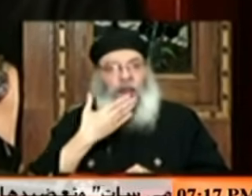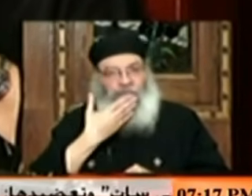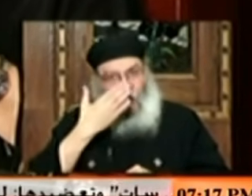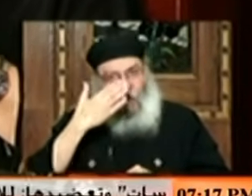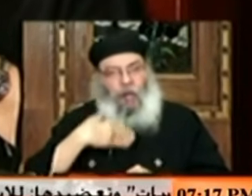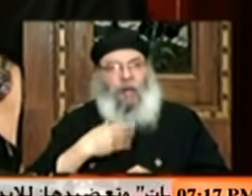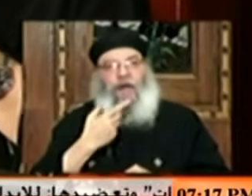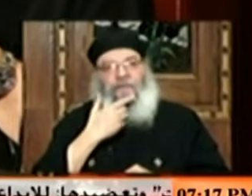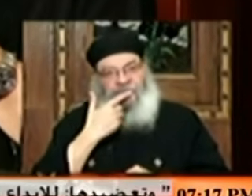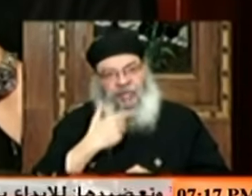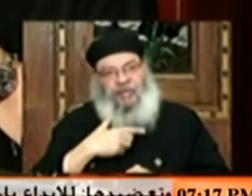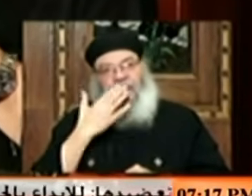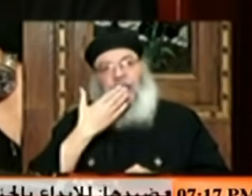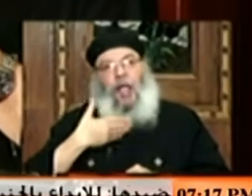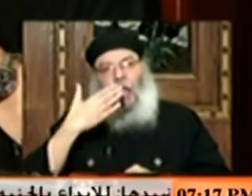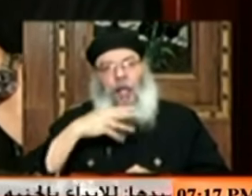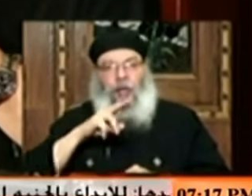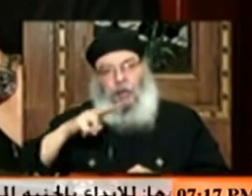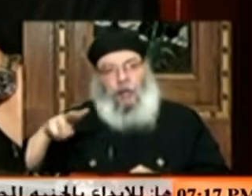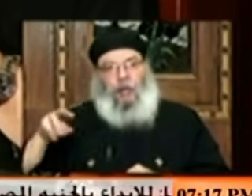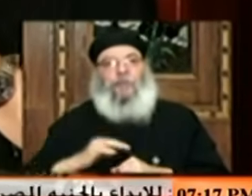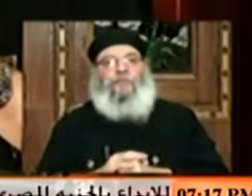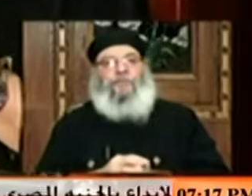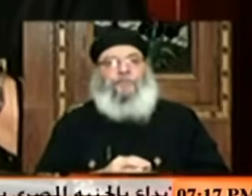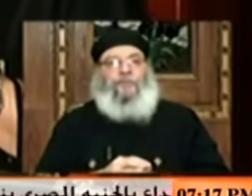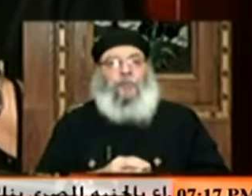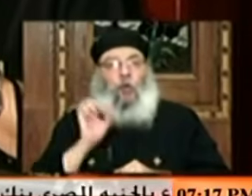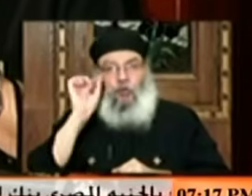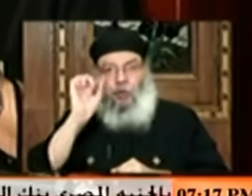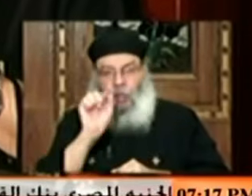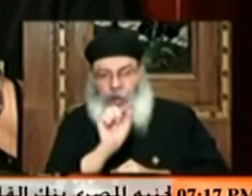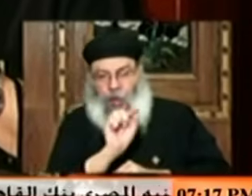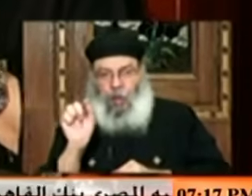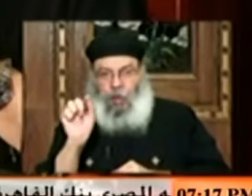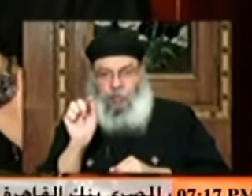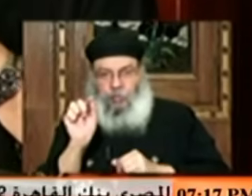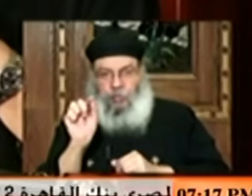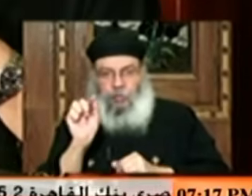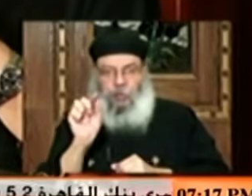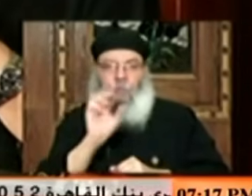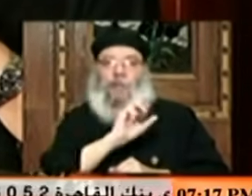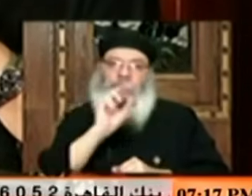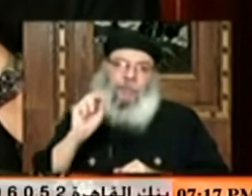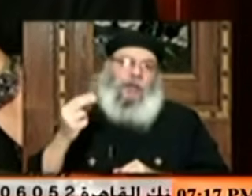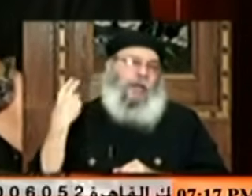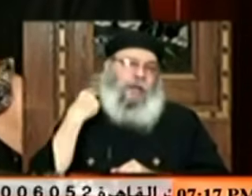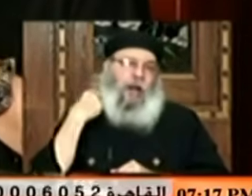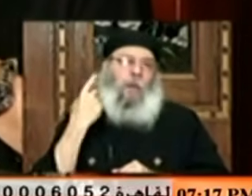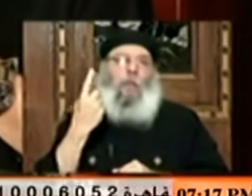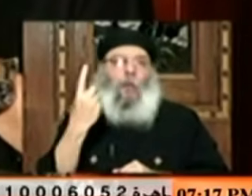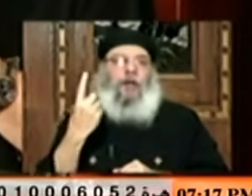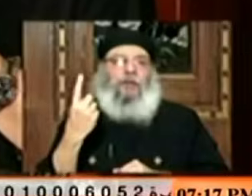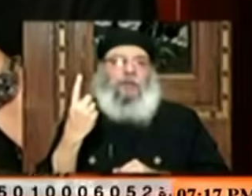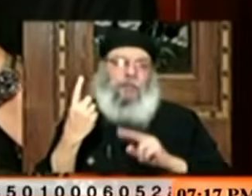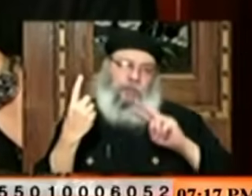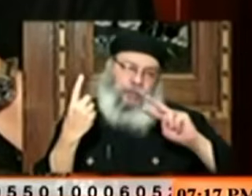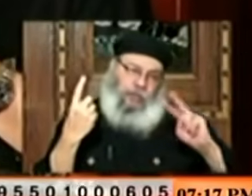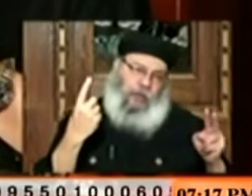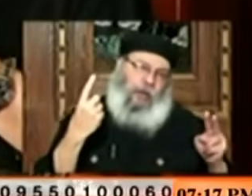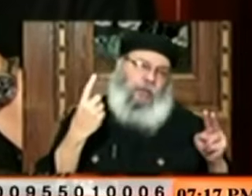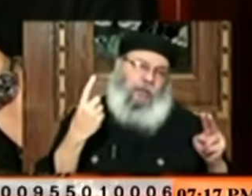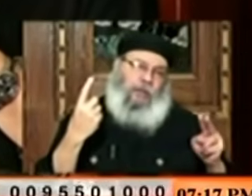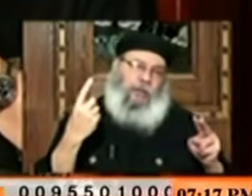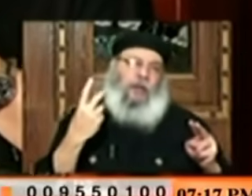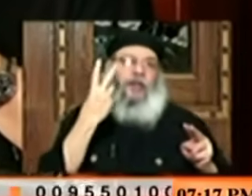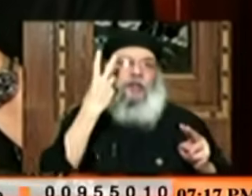غما دلتا الفا حرف احط عليها خط فوق تبقى رقم واحد بيتا